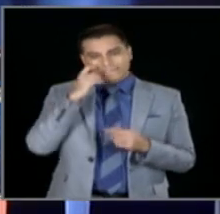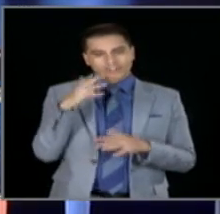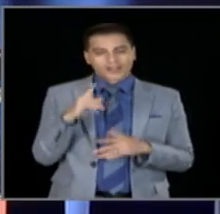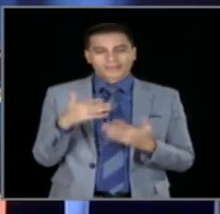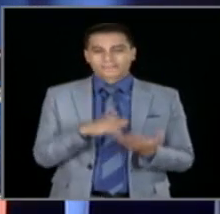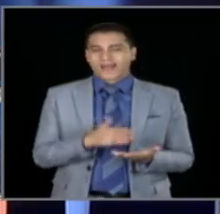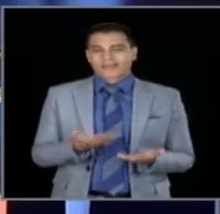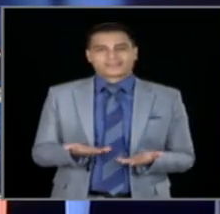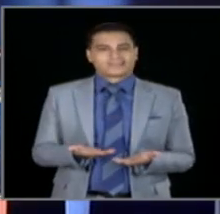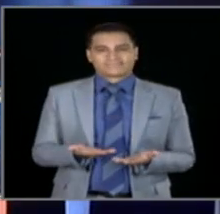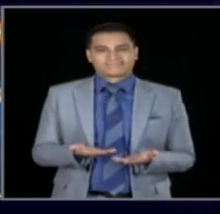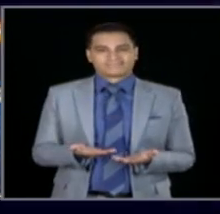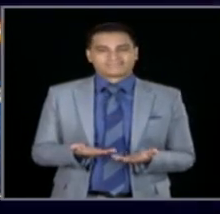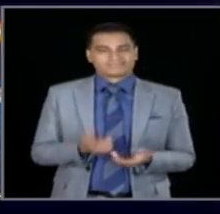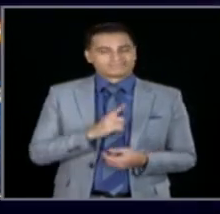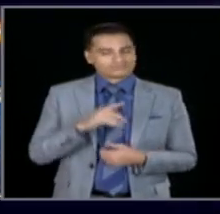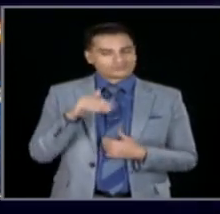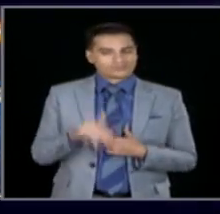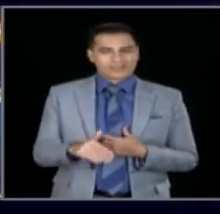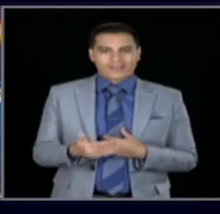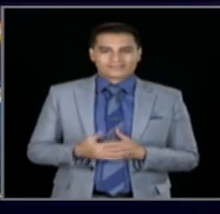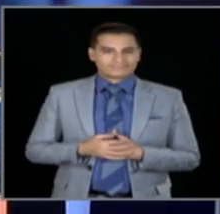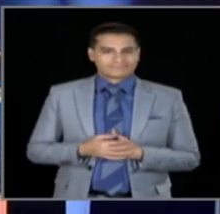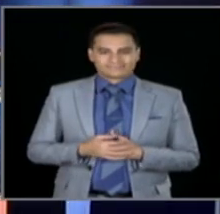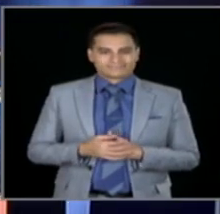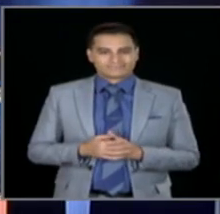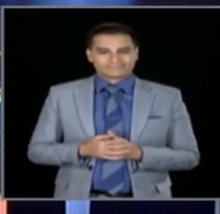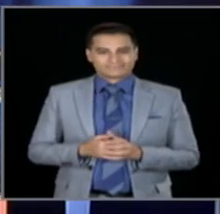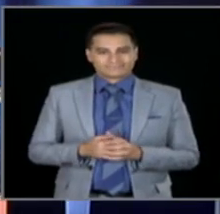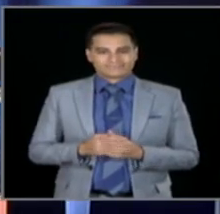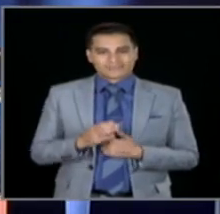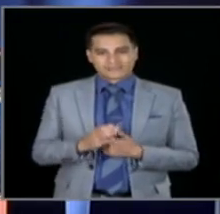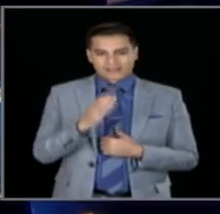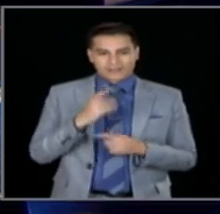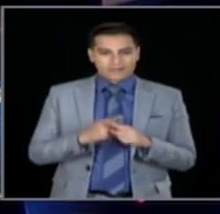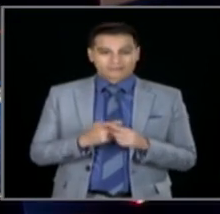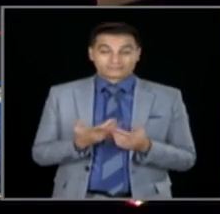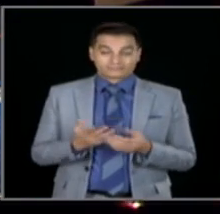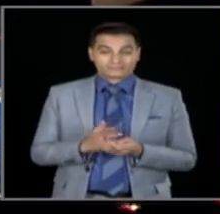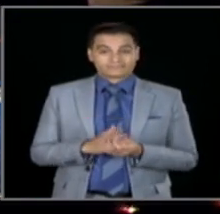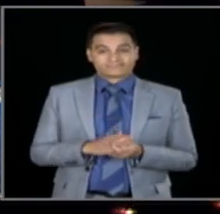هتبقى نجيب الريحاني طبعا مستحيل اجابه خاطئه